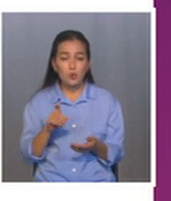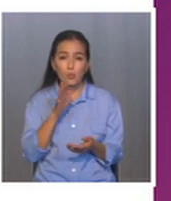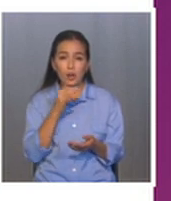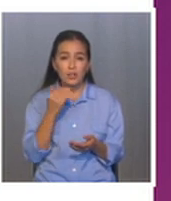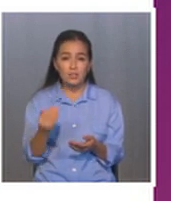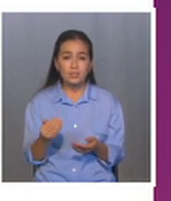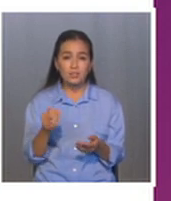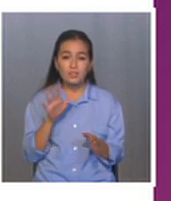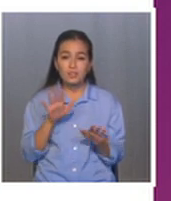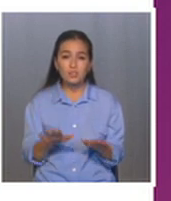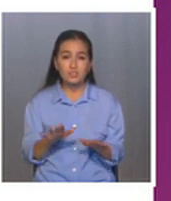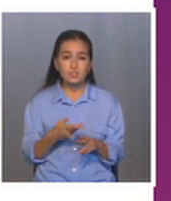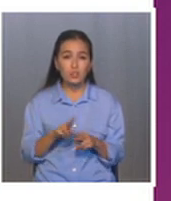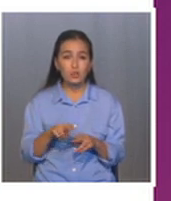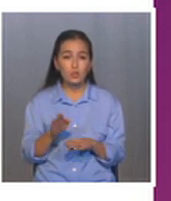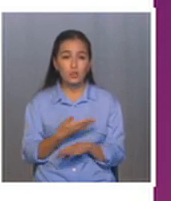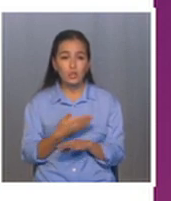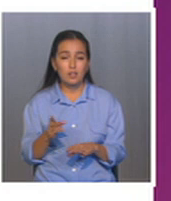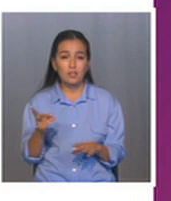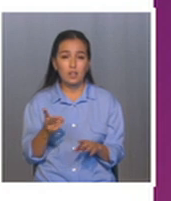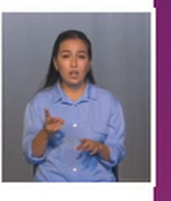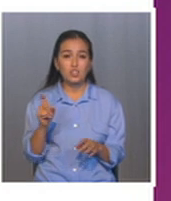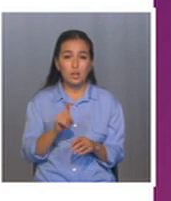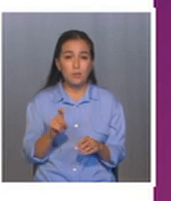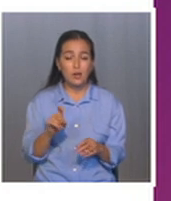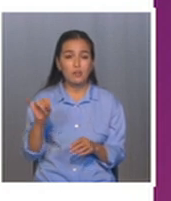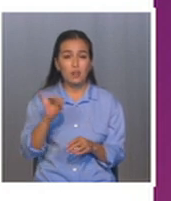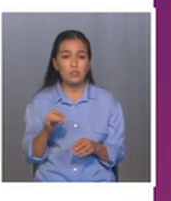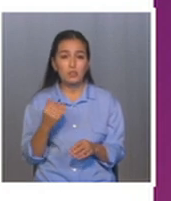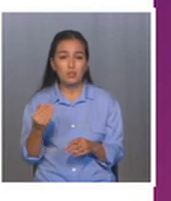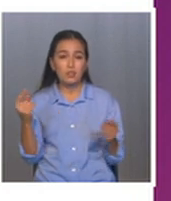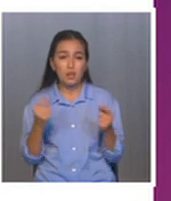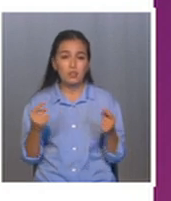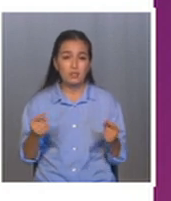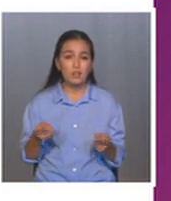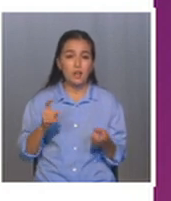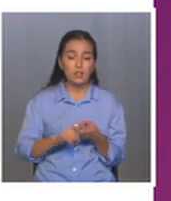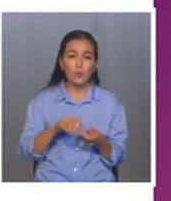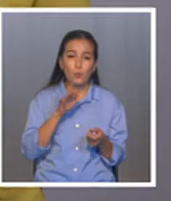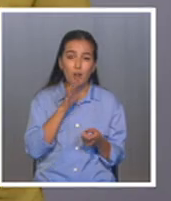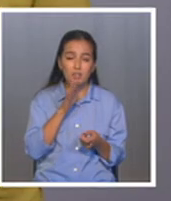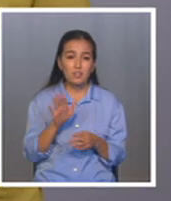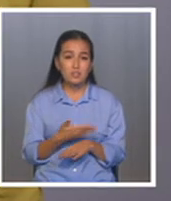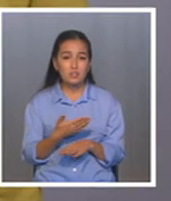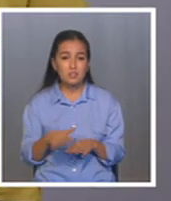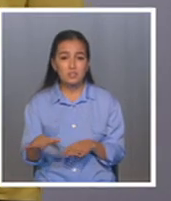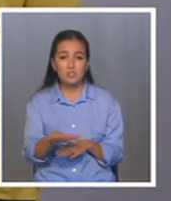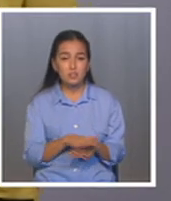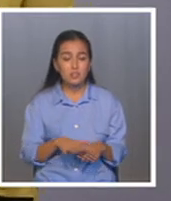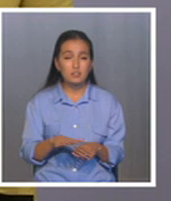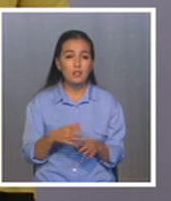тұрғысынан талдаңыз. Шығармада жазушы тарихи нақтылық арқылы уақыт пен кеңістікті қалай